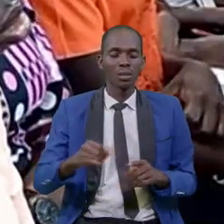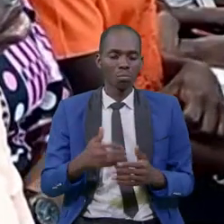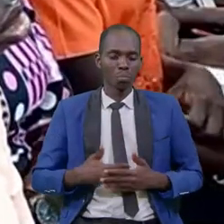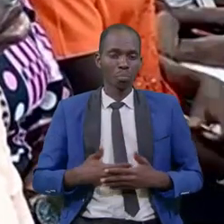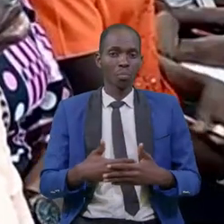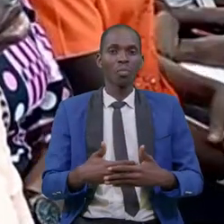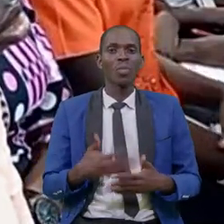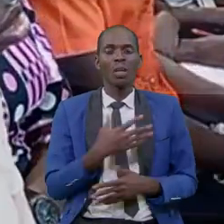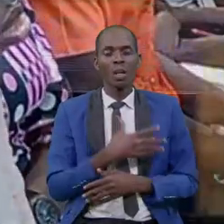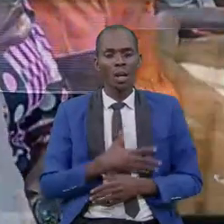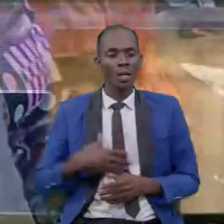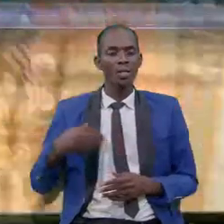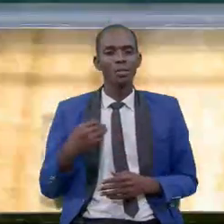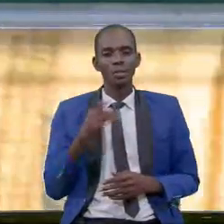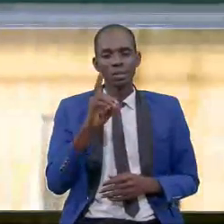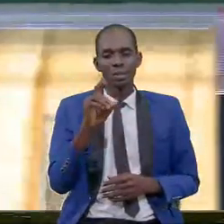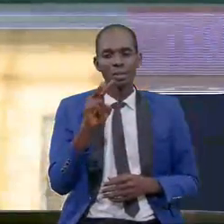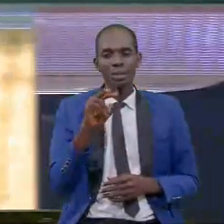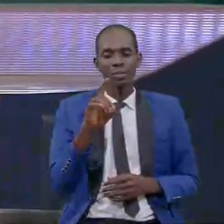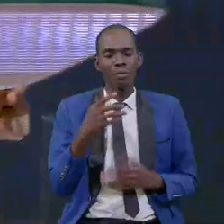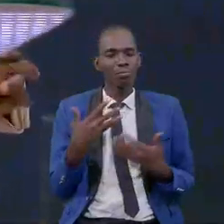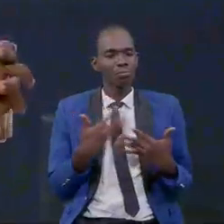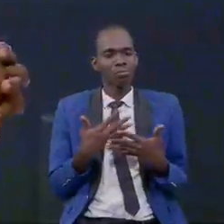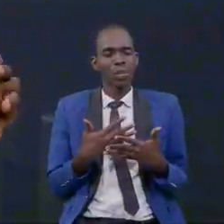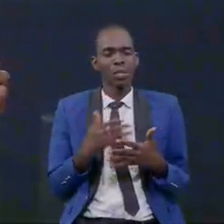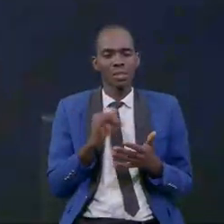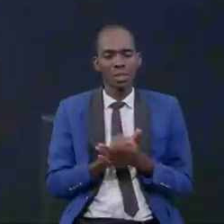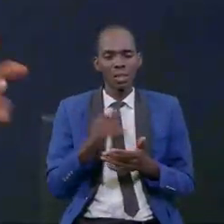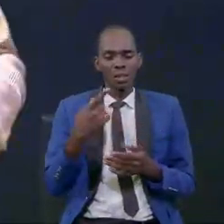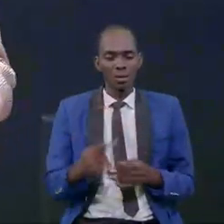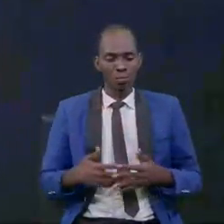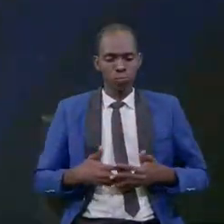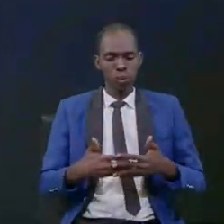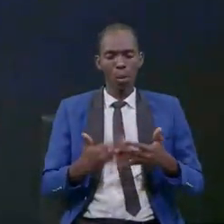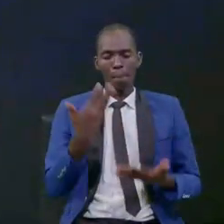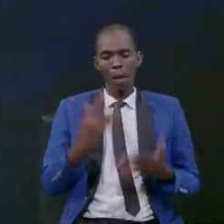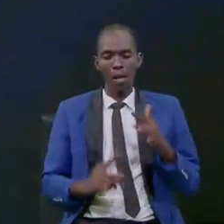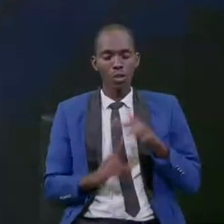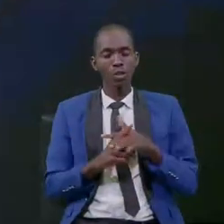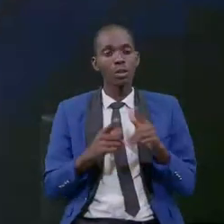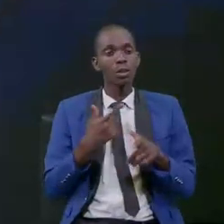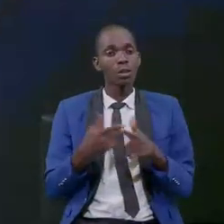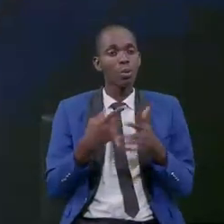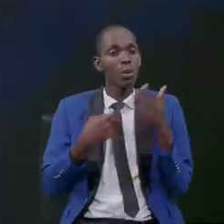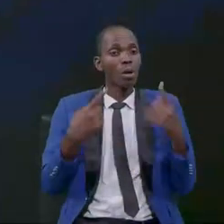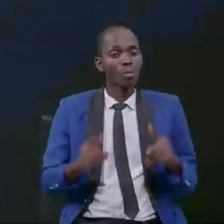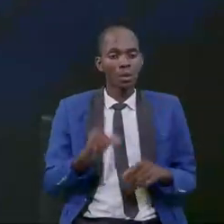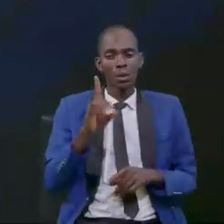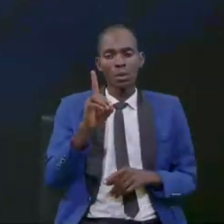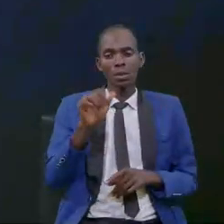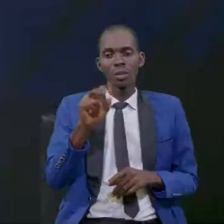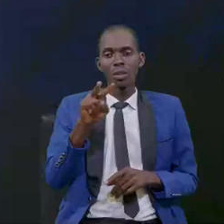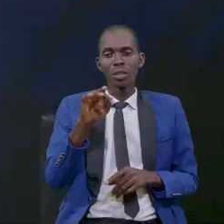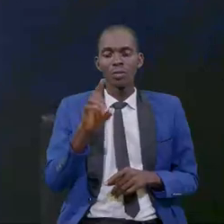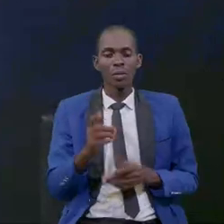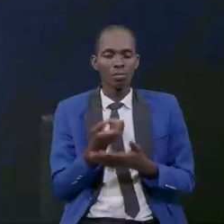était enceinte, mais la chose va se montrer. On a dit ce que David a fait. Il a écrit une lettre